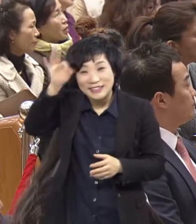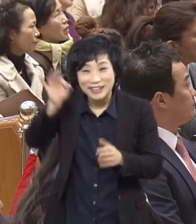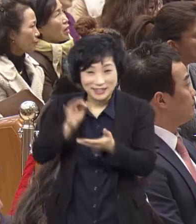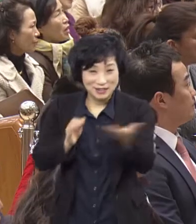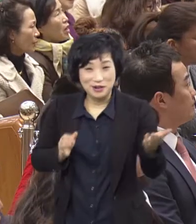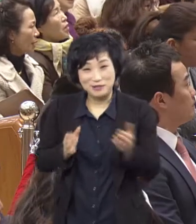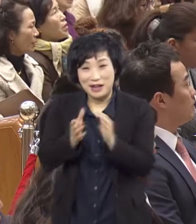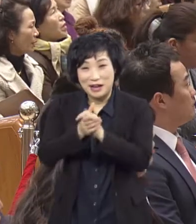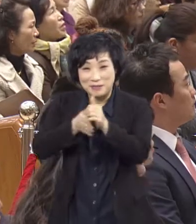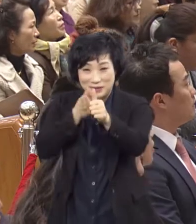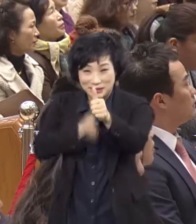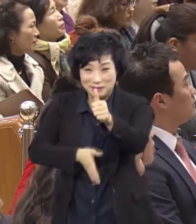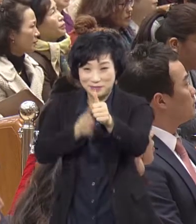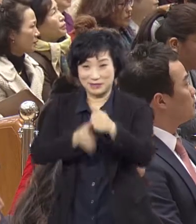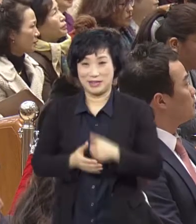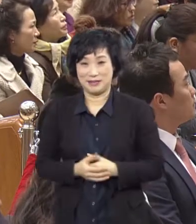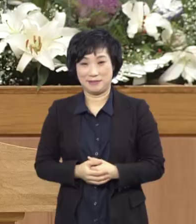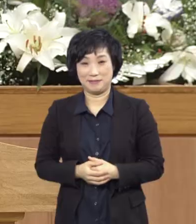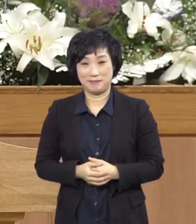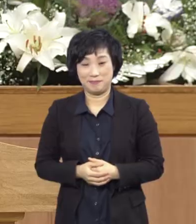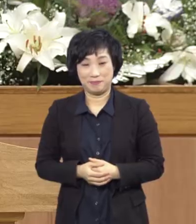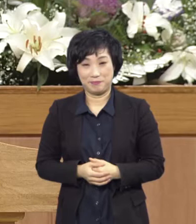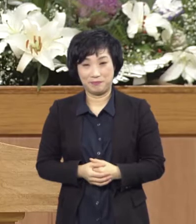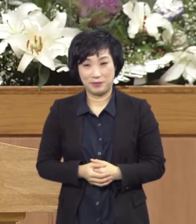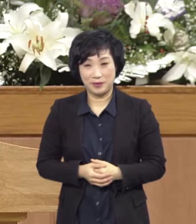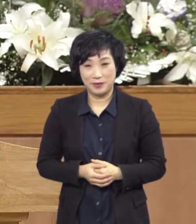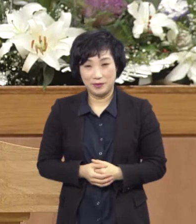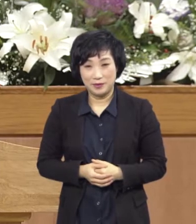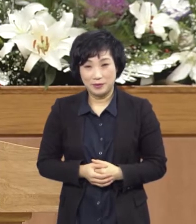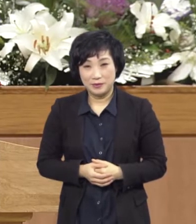인정하시면 아멘합시다. 그래서